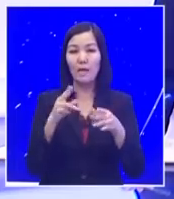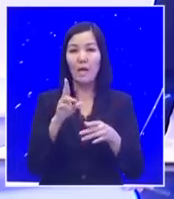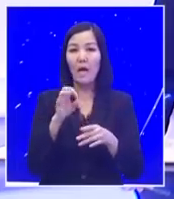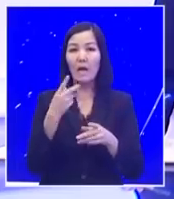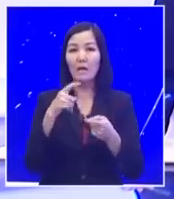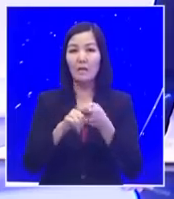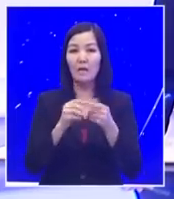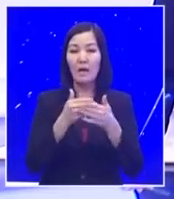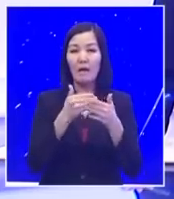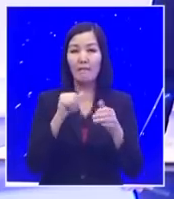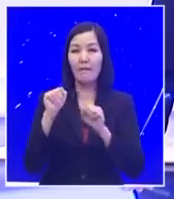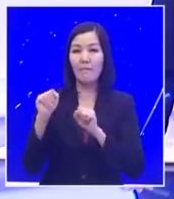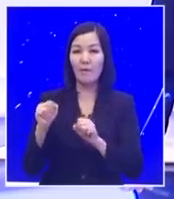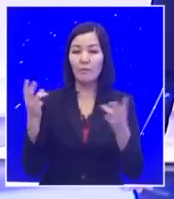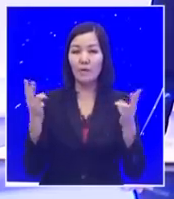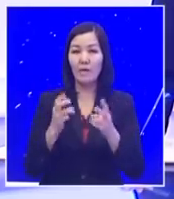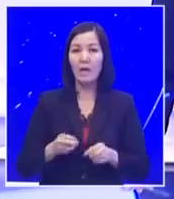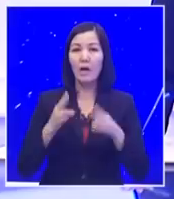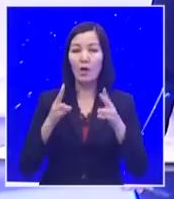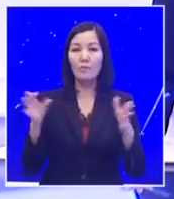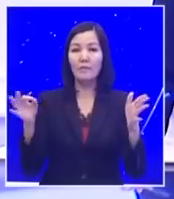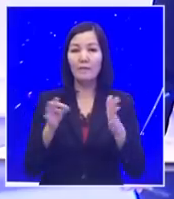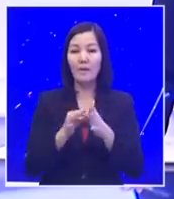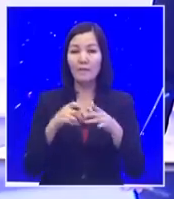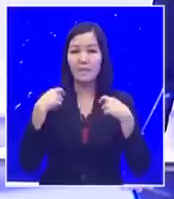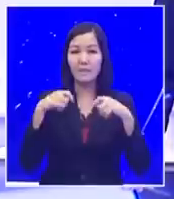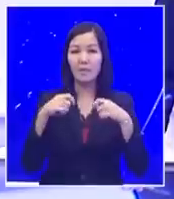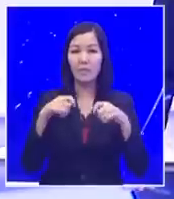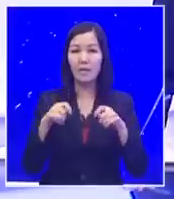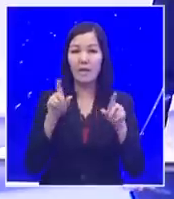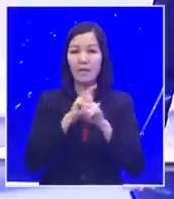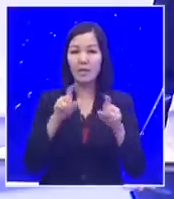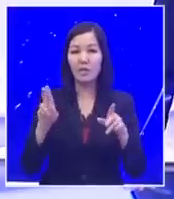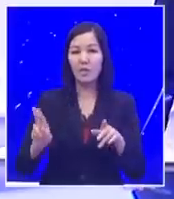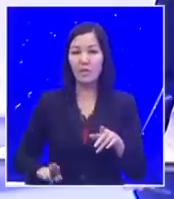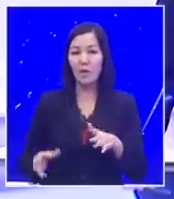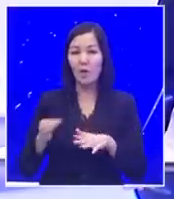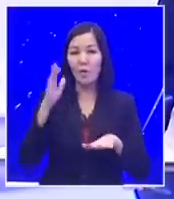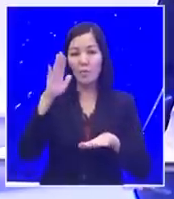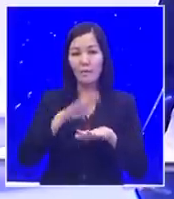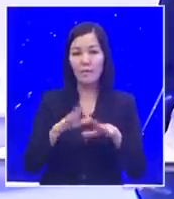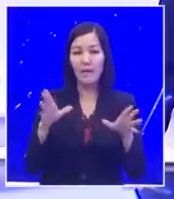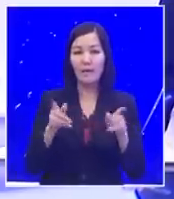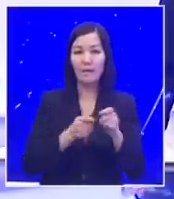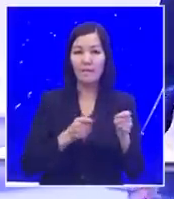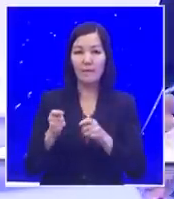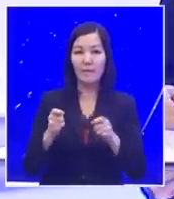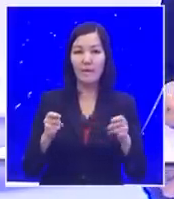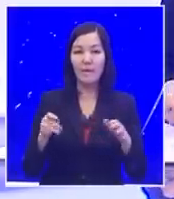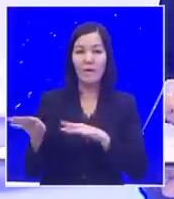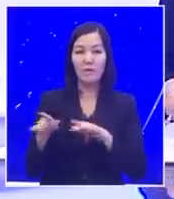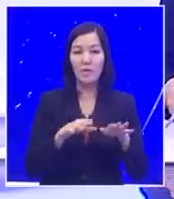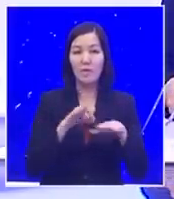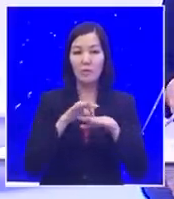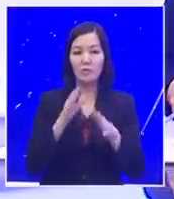таралуының алдын алуға бағытталып отыр. Қауіпсіздік мақсатында сауда кешен басшылары облыс әкімдігімен бірлесіп тиісті шараларда жүргізіп